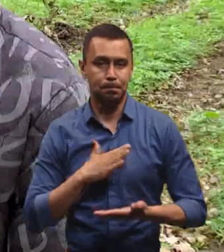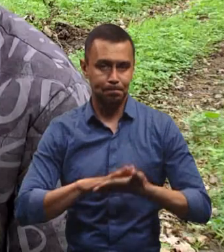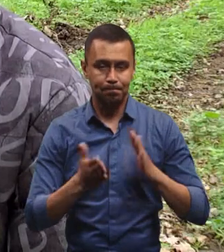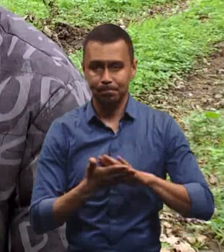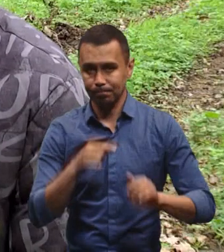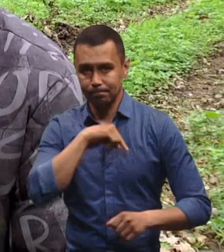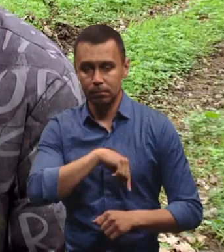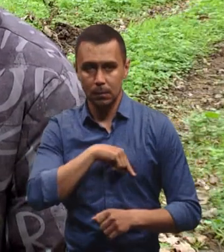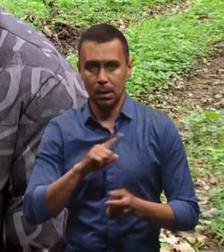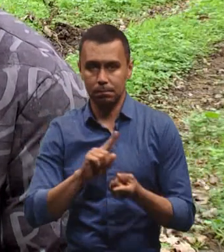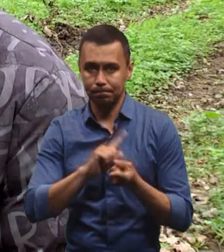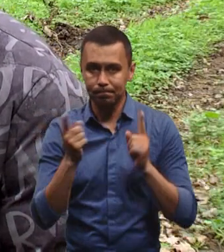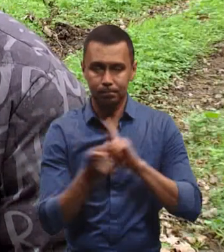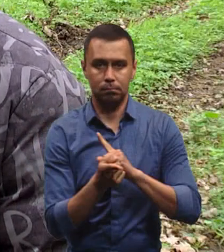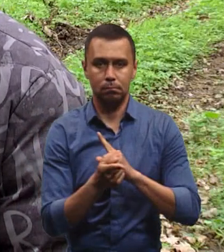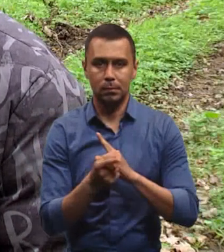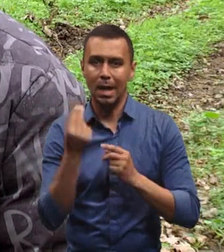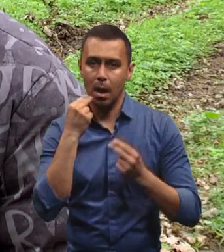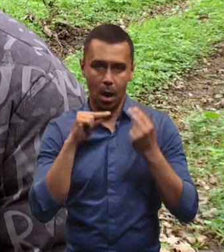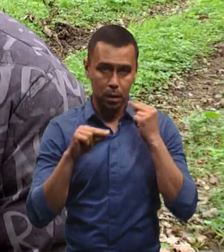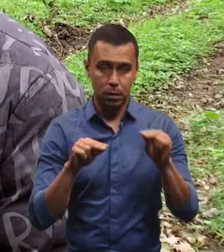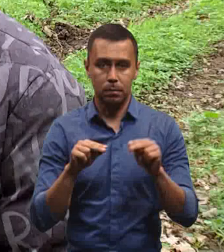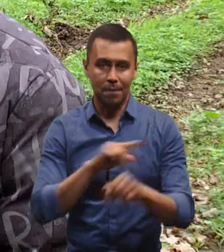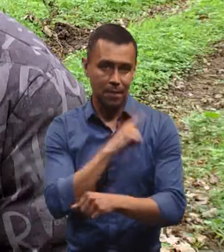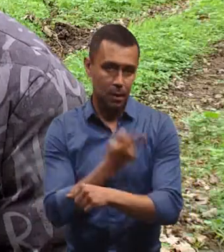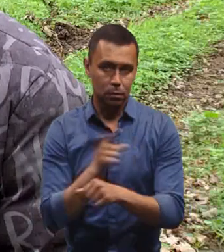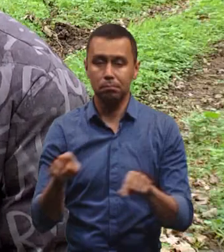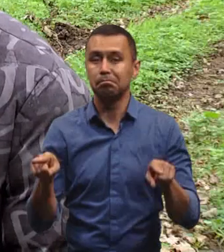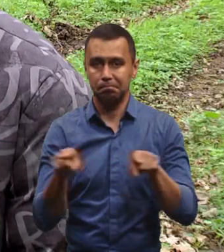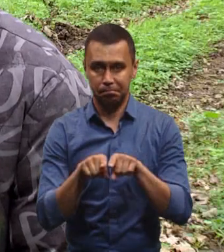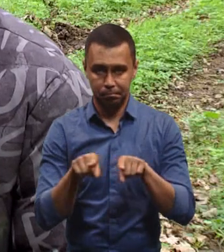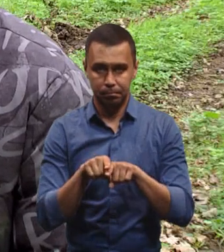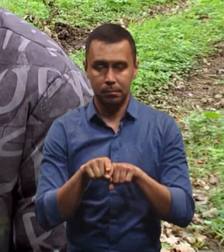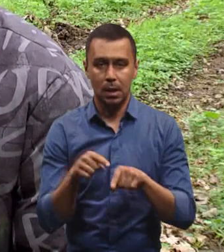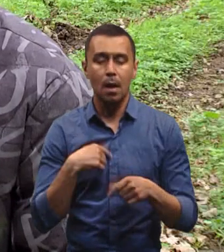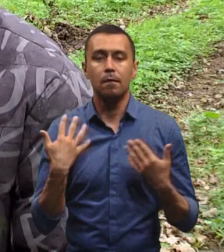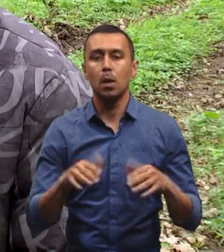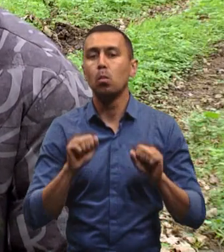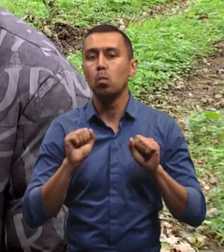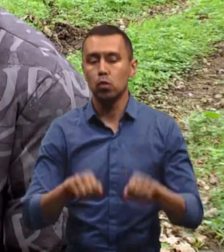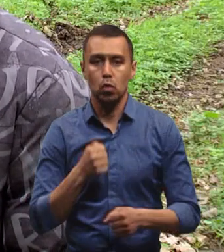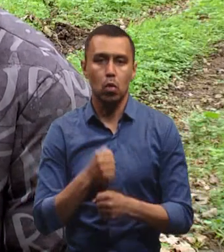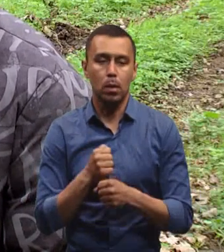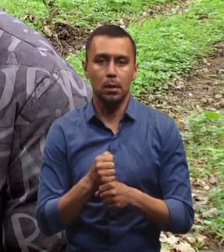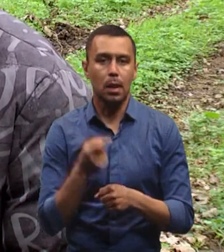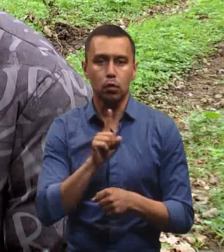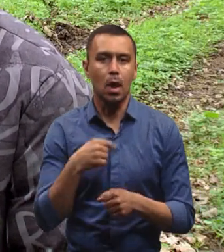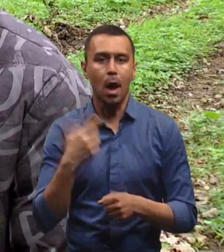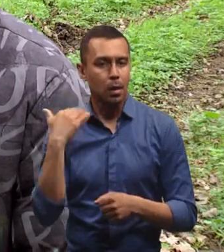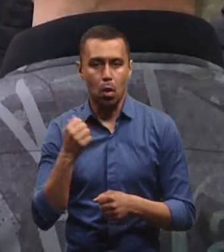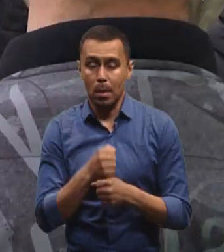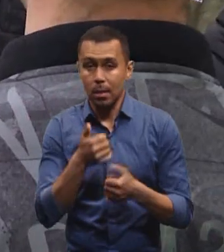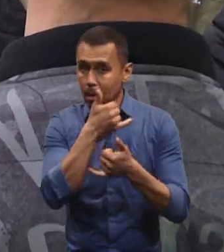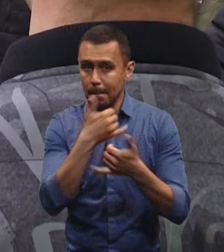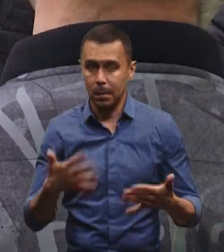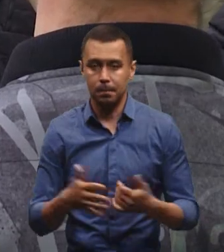морально став набагато кращий, фізично так само. Я вже можу робити те, чого я раніше не міг